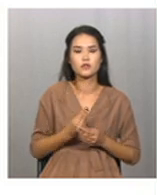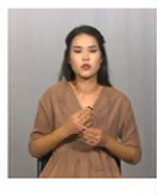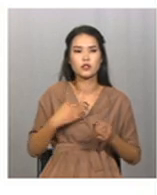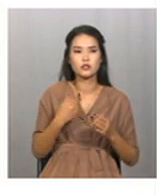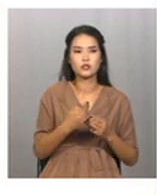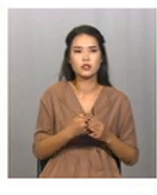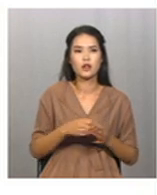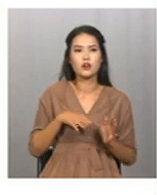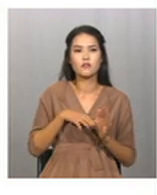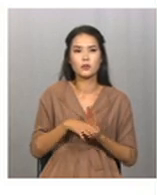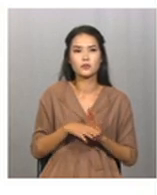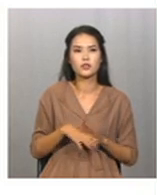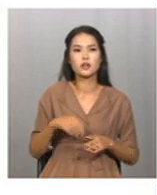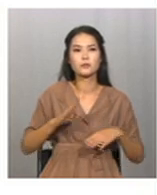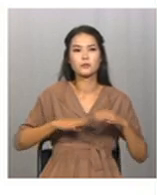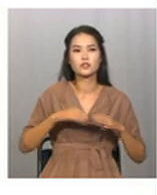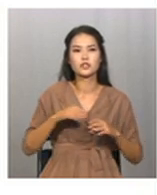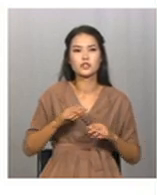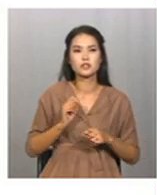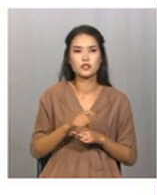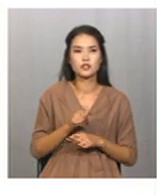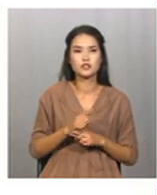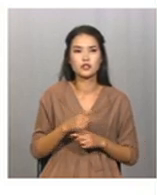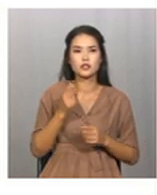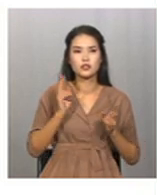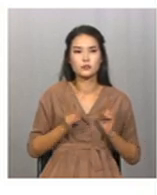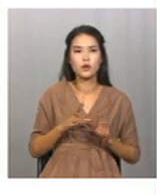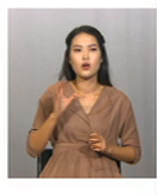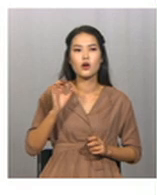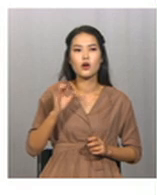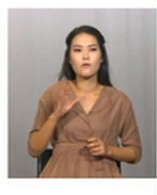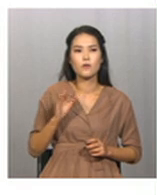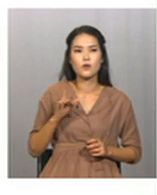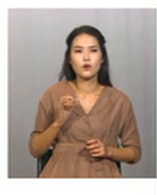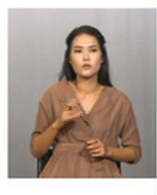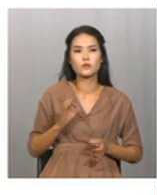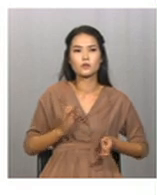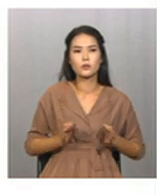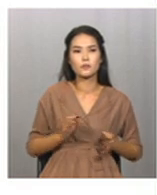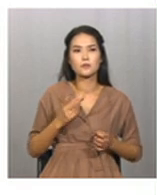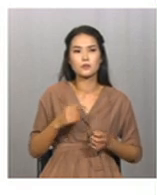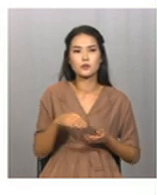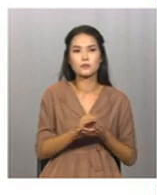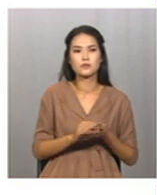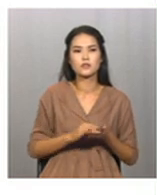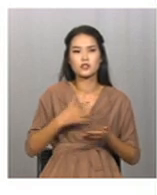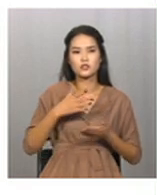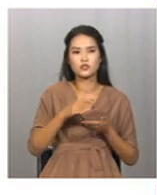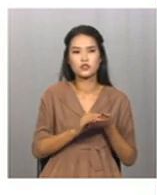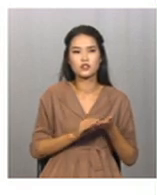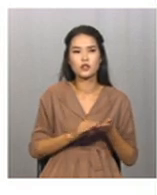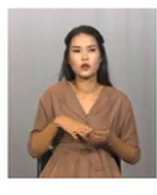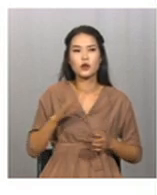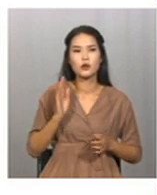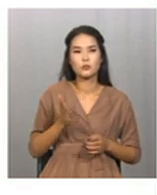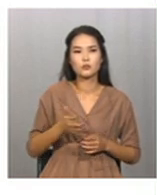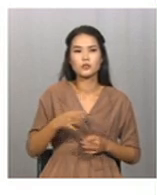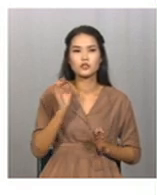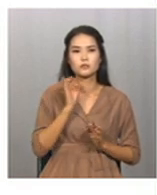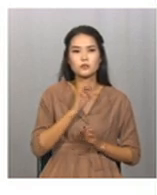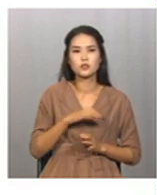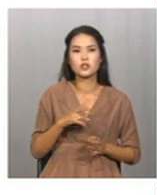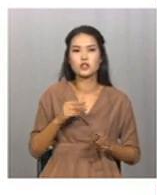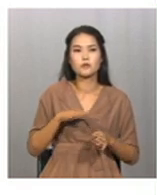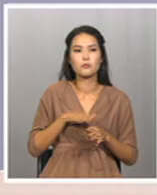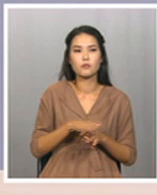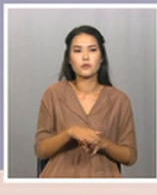отношение. Выполните практическое задание, соблюдая орфографические нормы при правописании частиц. Будете использовать